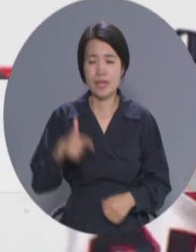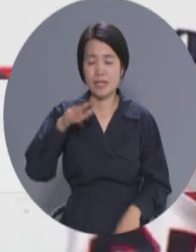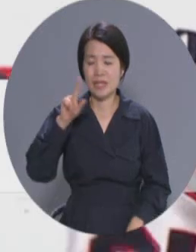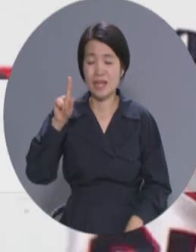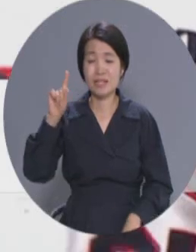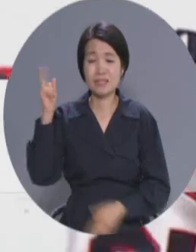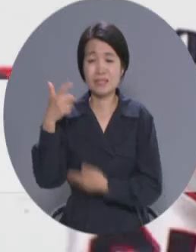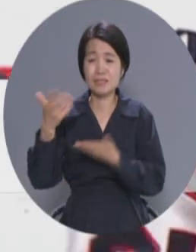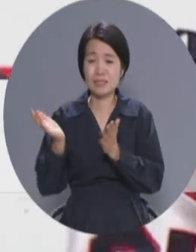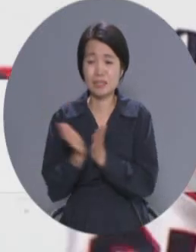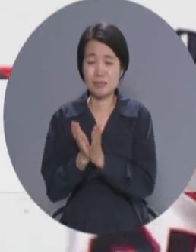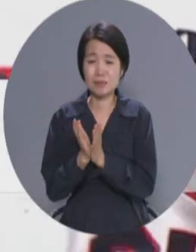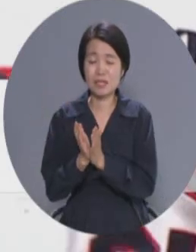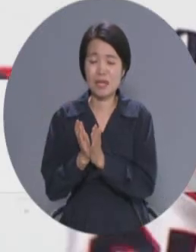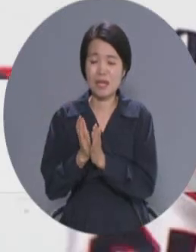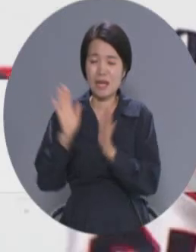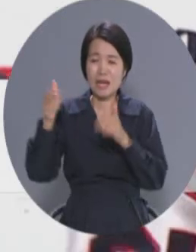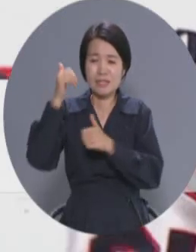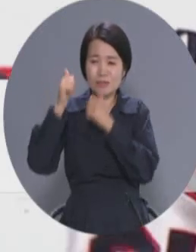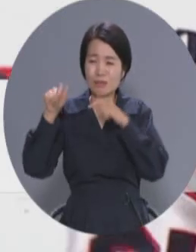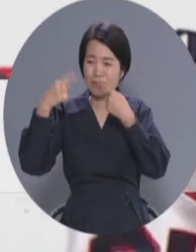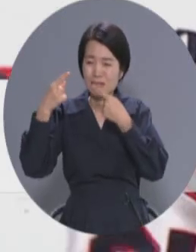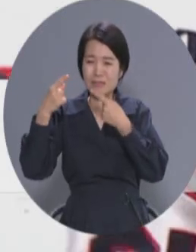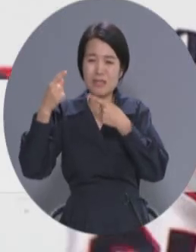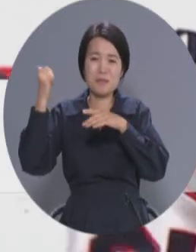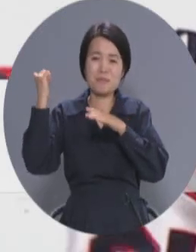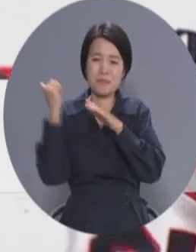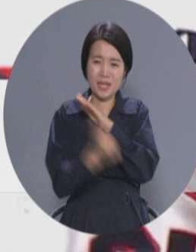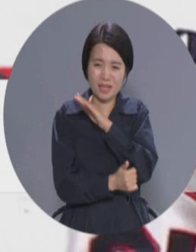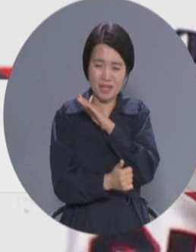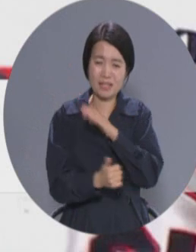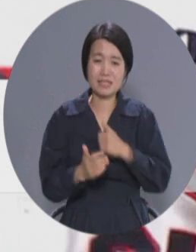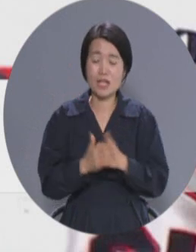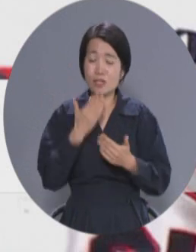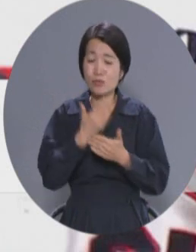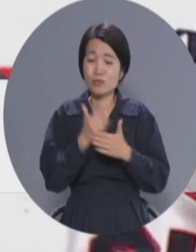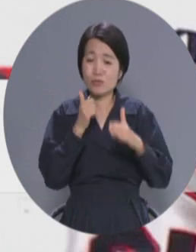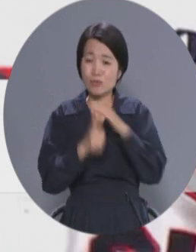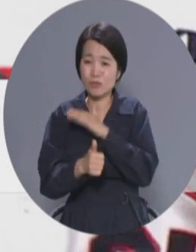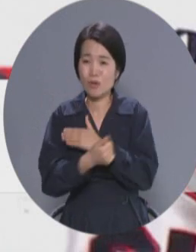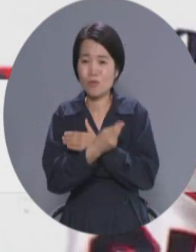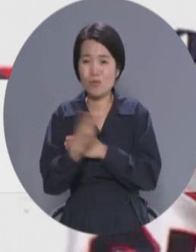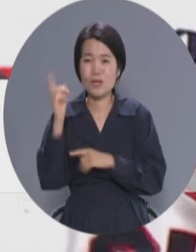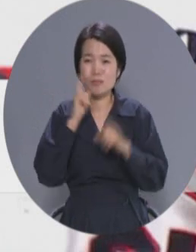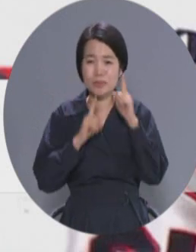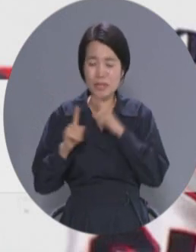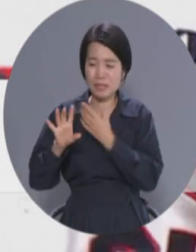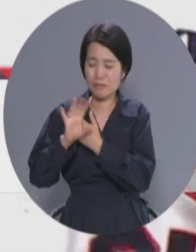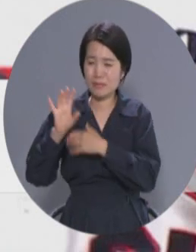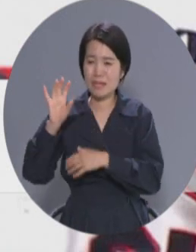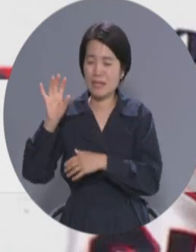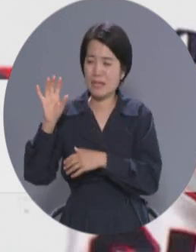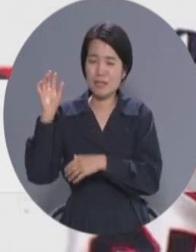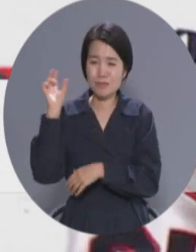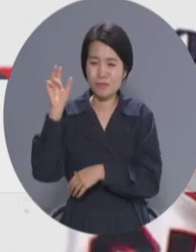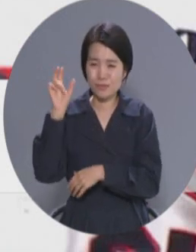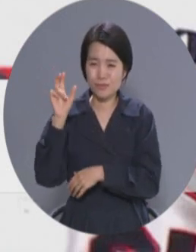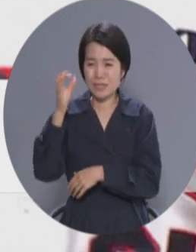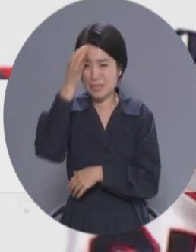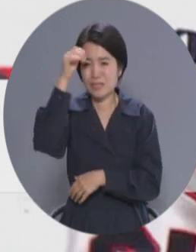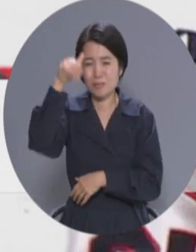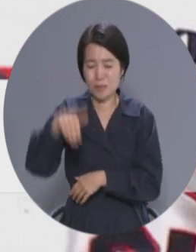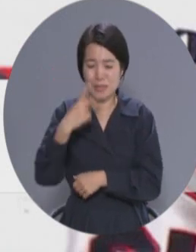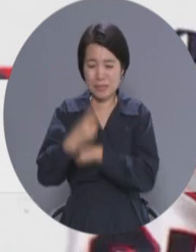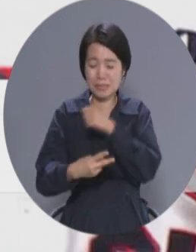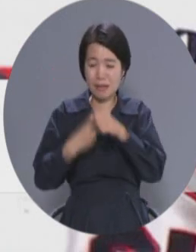기아 타이거즈가 결국 포스트 시즌 진출에 실패했습니다. 주축 선수들의 부상 그리고 외국인 선발 투수들의 부진이